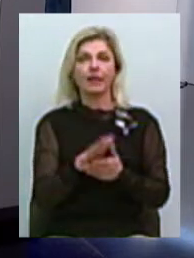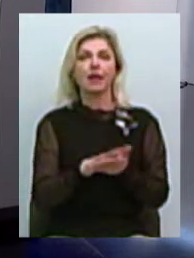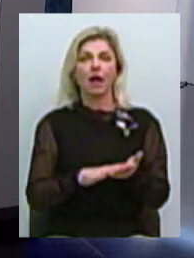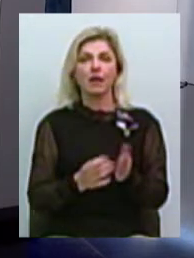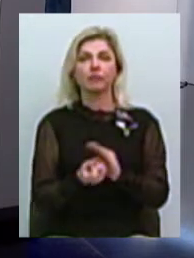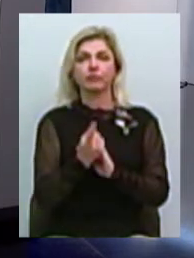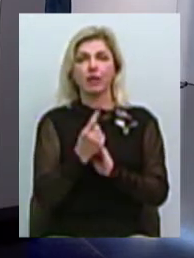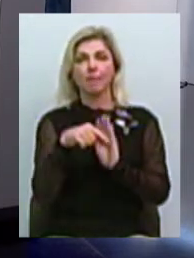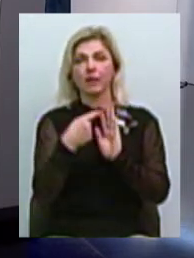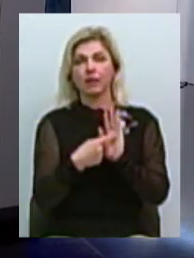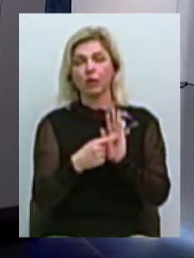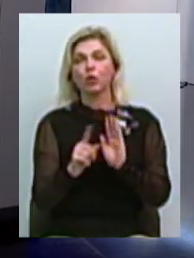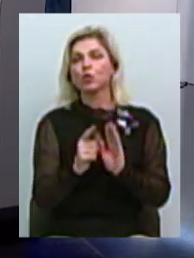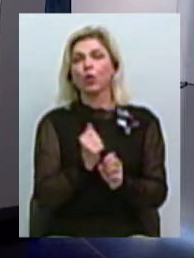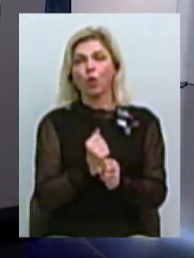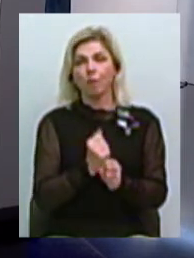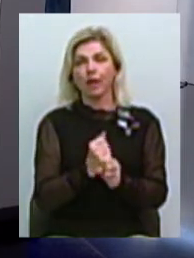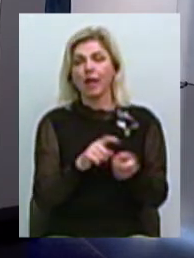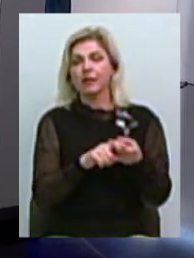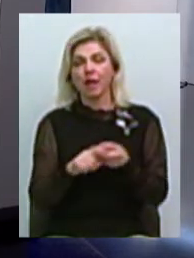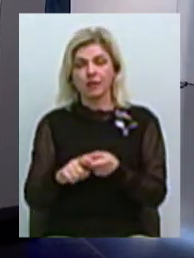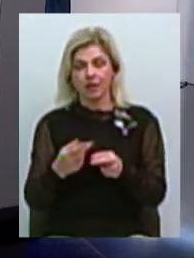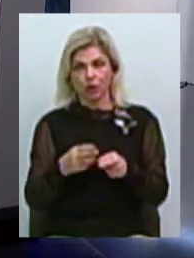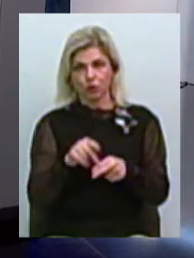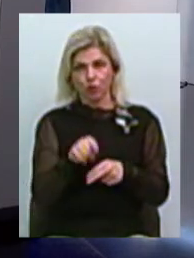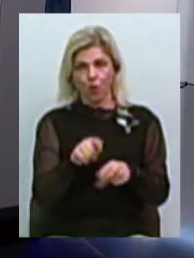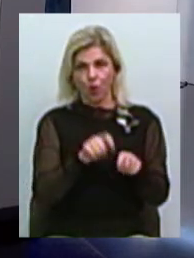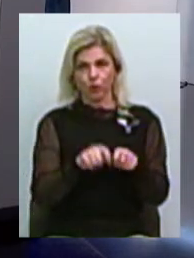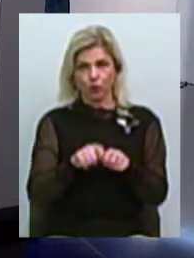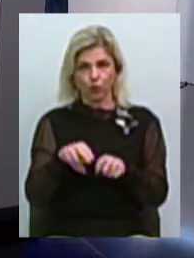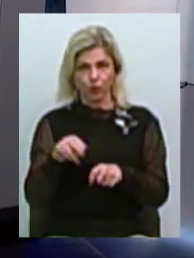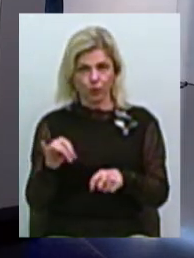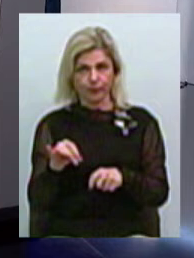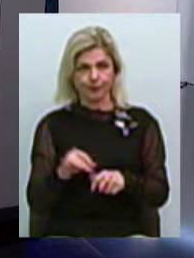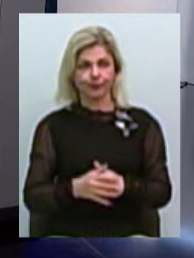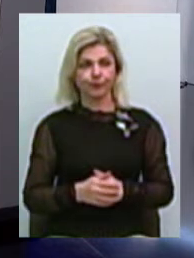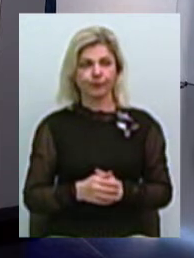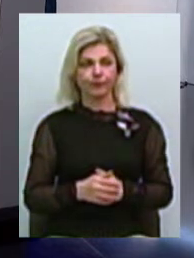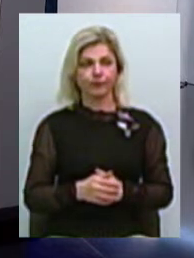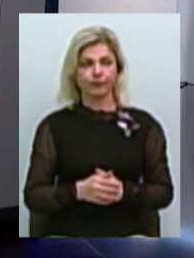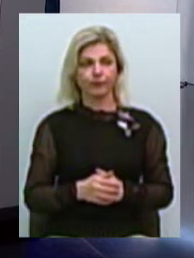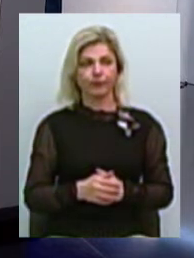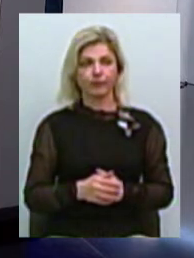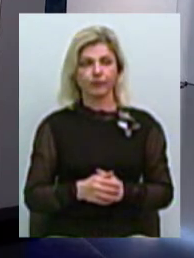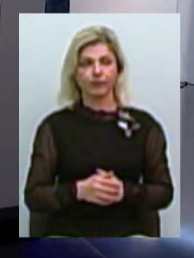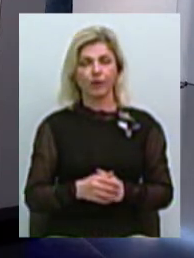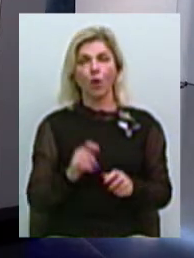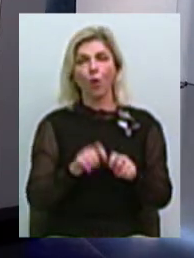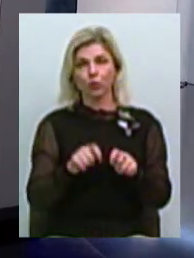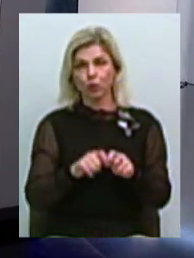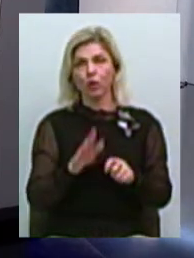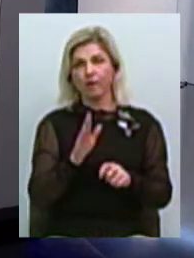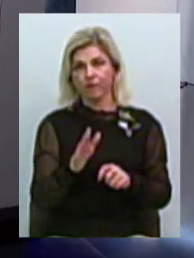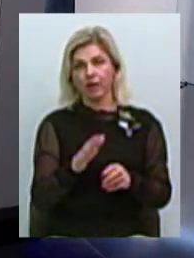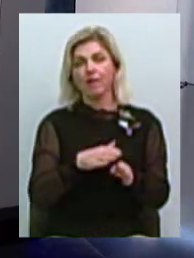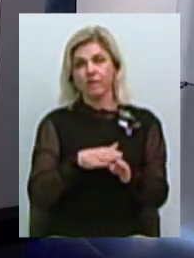виникали питання, що робити з наслідками цього контролю і так контроль далі. Контроль здійснював саме управління освіти, так? Да,